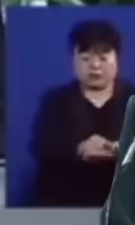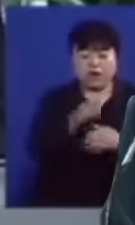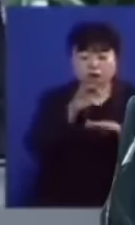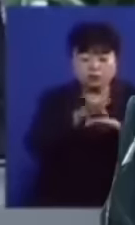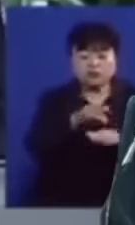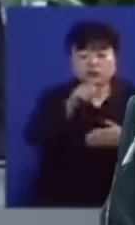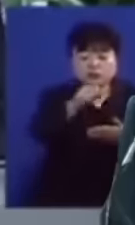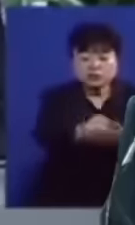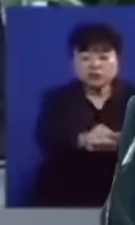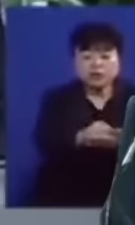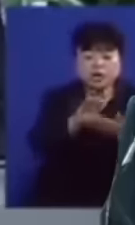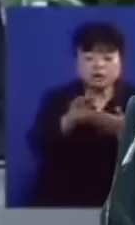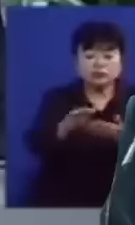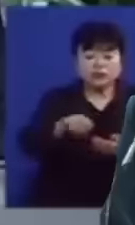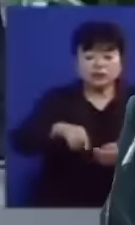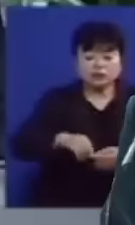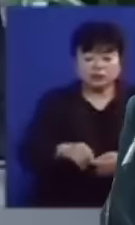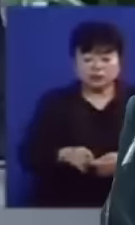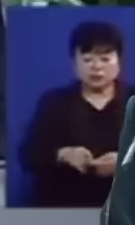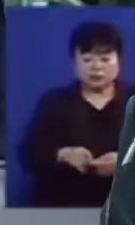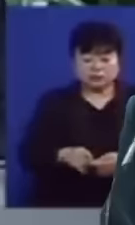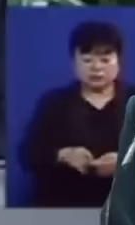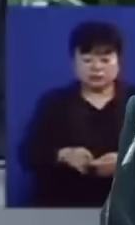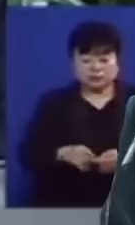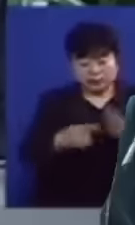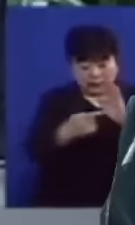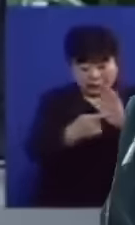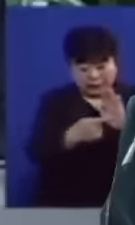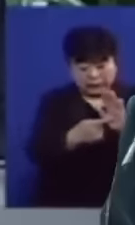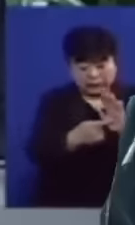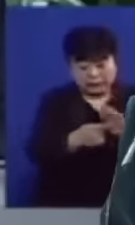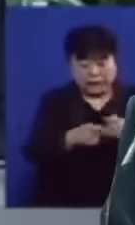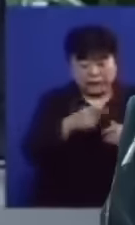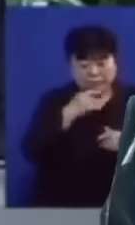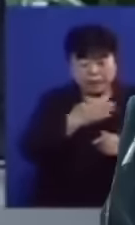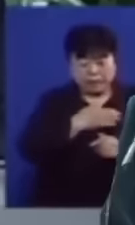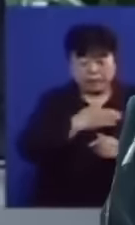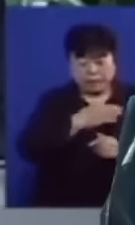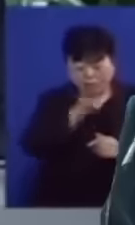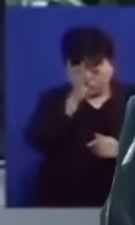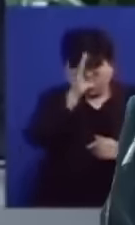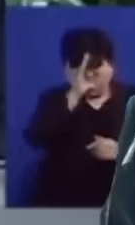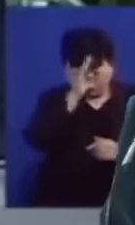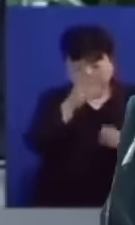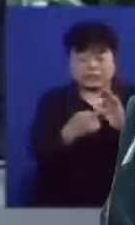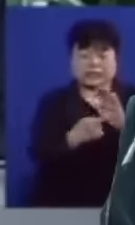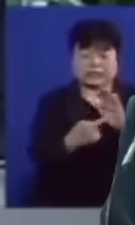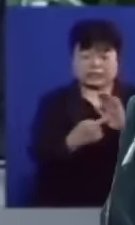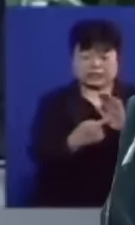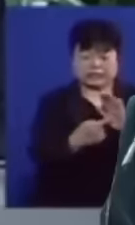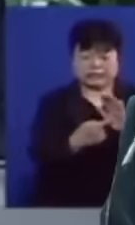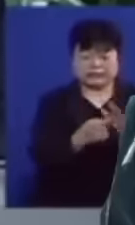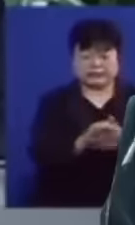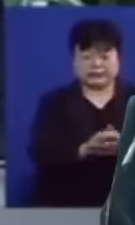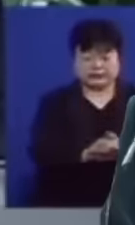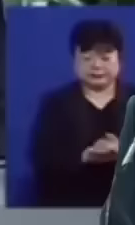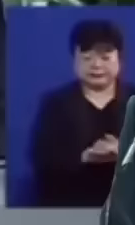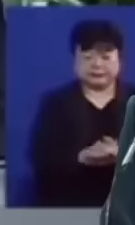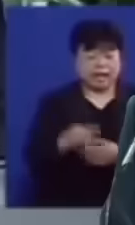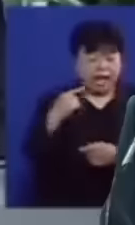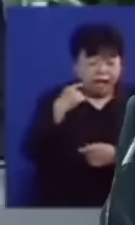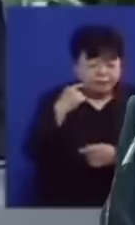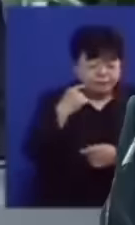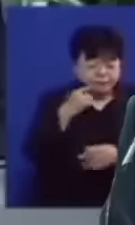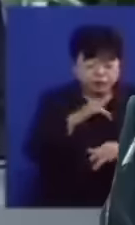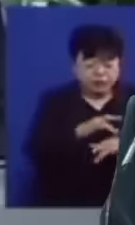귀신이 점령하고 난 다음 자기 성품을 나타내는데 폐병 귀신은 폐병으로 나타나고 암의